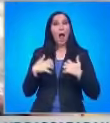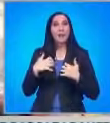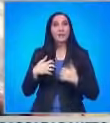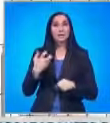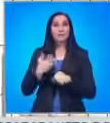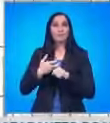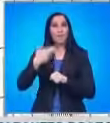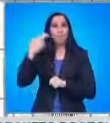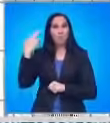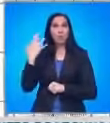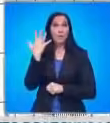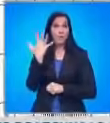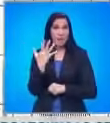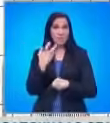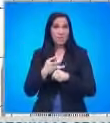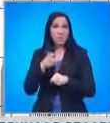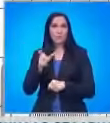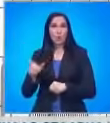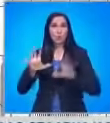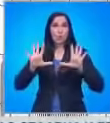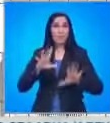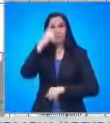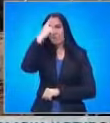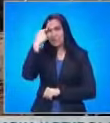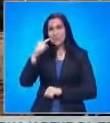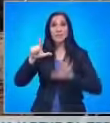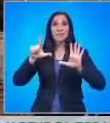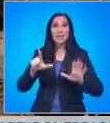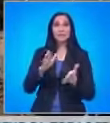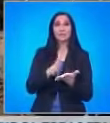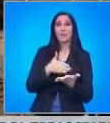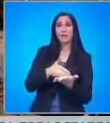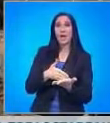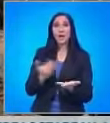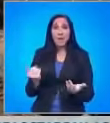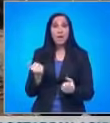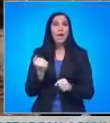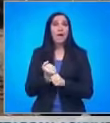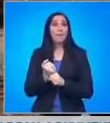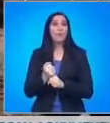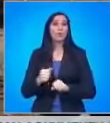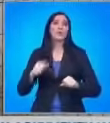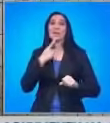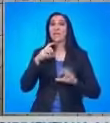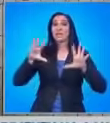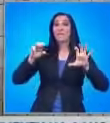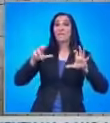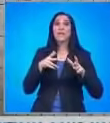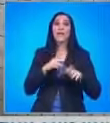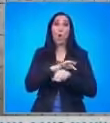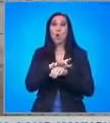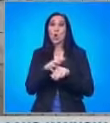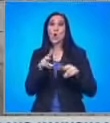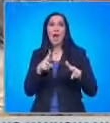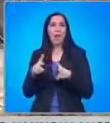Александровска болница. Петима лекари, 10 сестри и 7 санитари обслужват 90-те COVID легла във